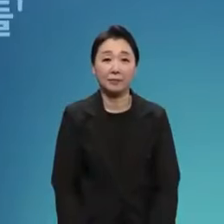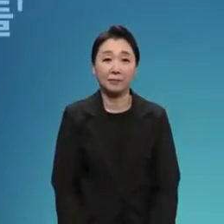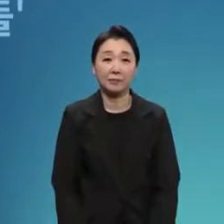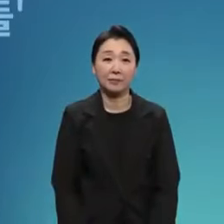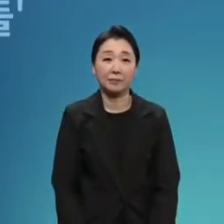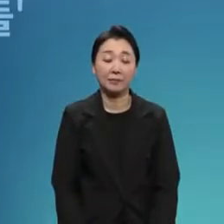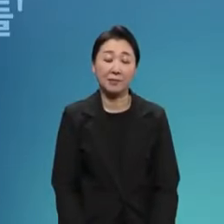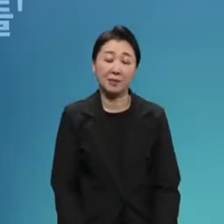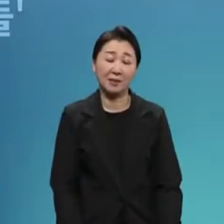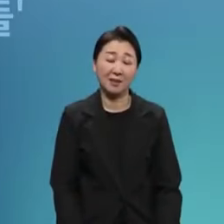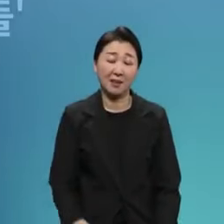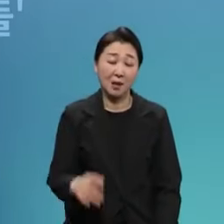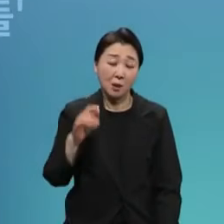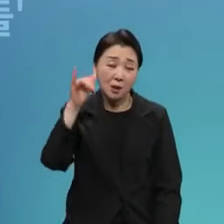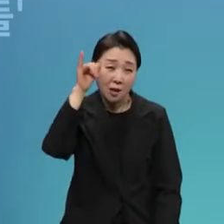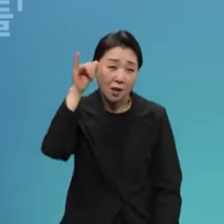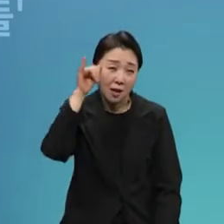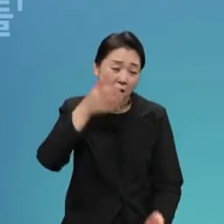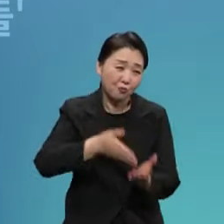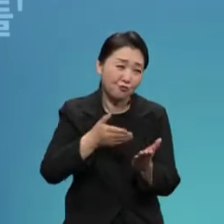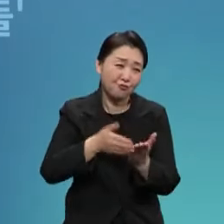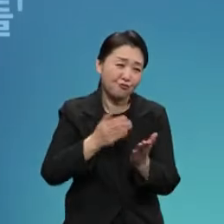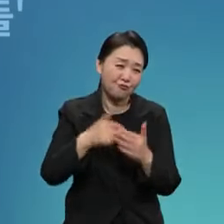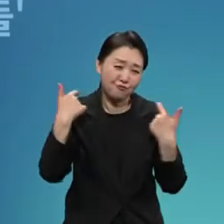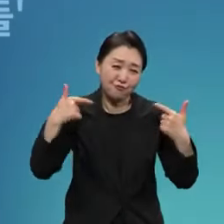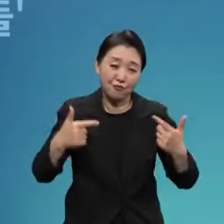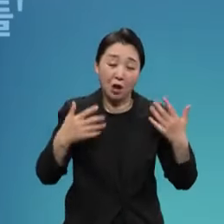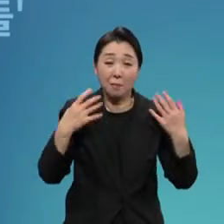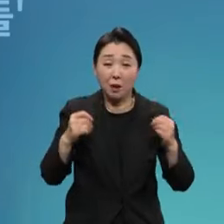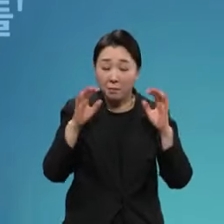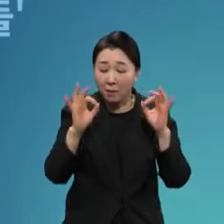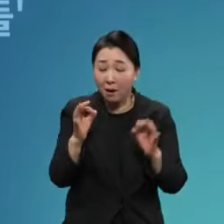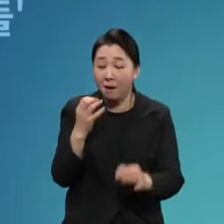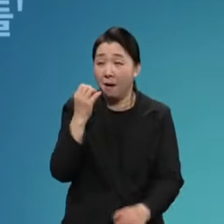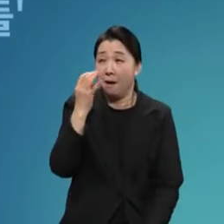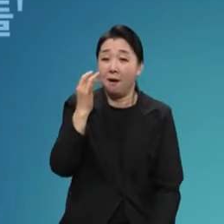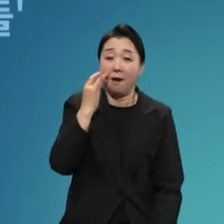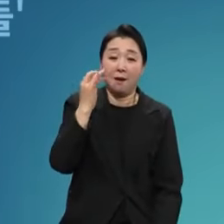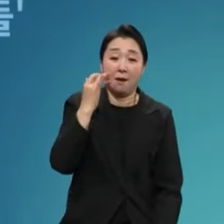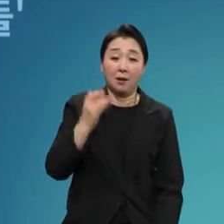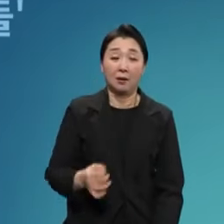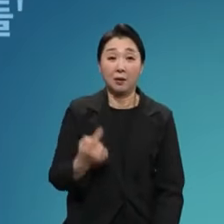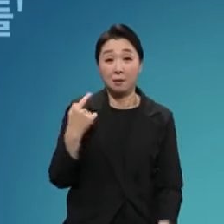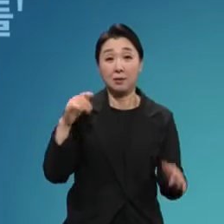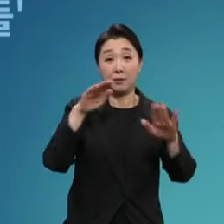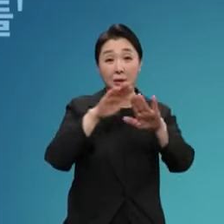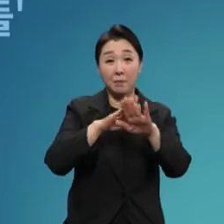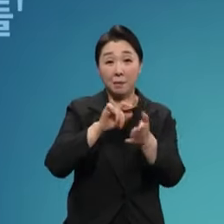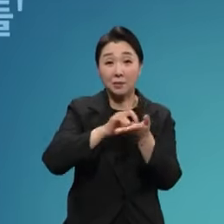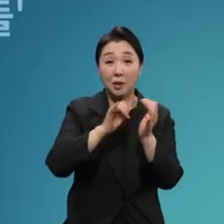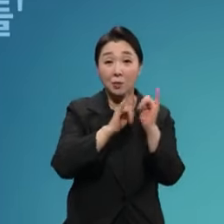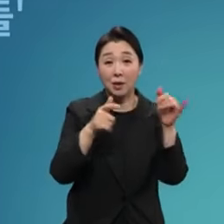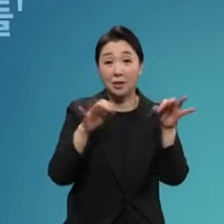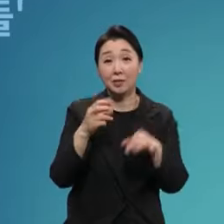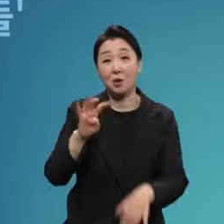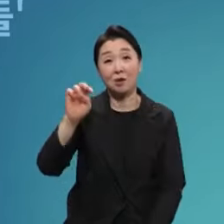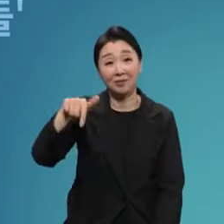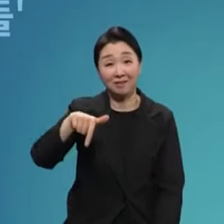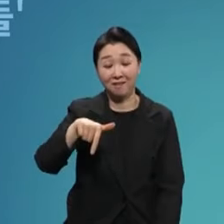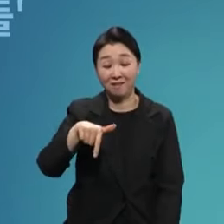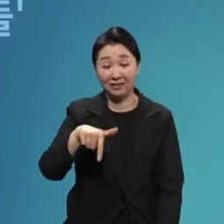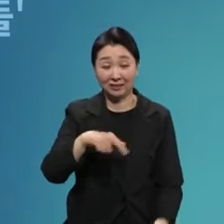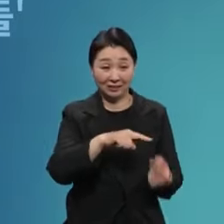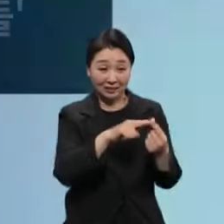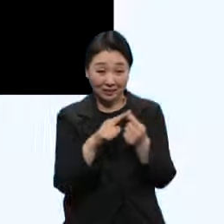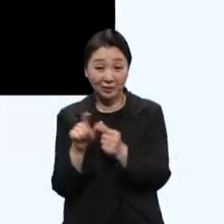매일같이 인공지능 뉴스가 쏟아지는데 매번 볼 때마다 새로운 것 같습니다. 어제 저녁 작곡가 김형석 씨가 이런 글을